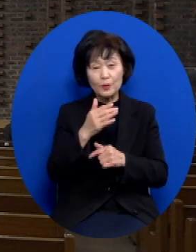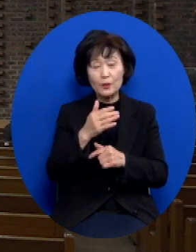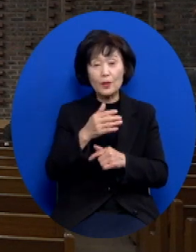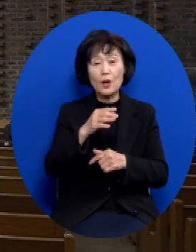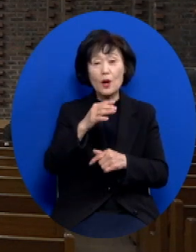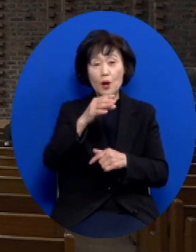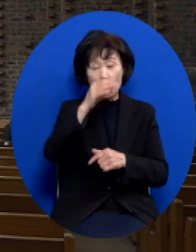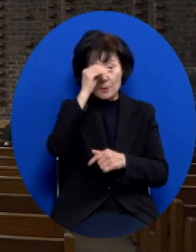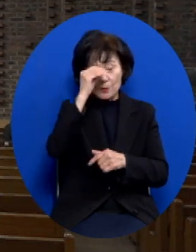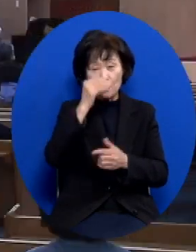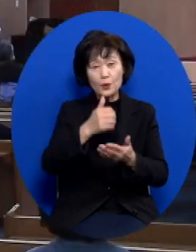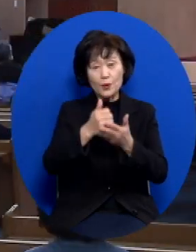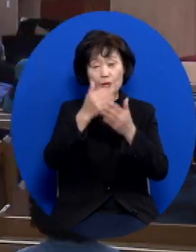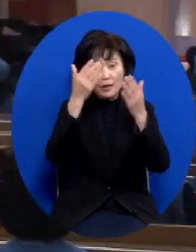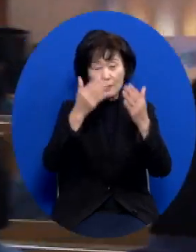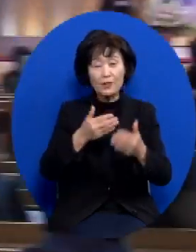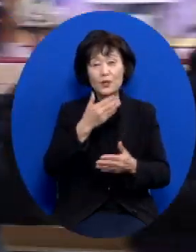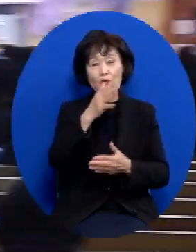기도해달라고 말했습니다.